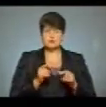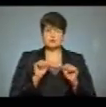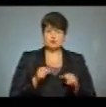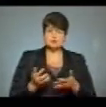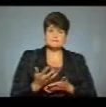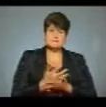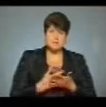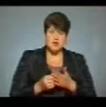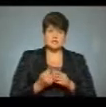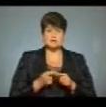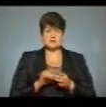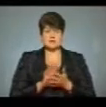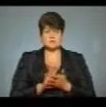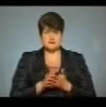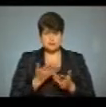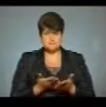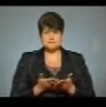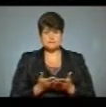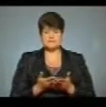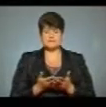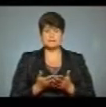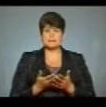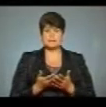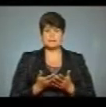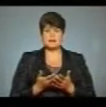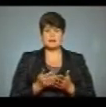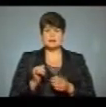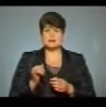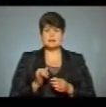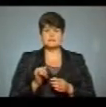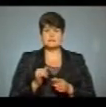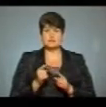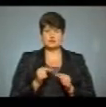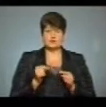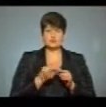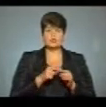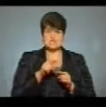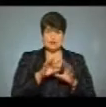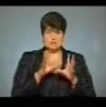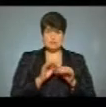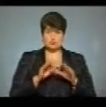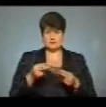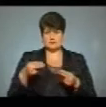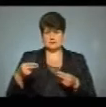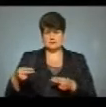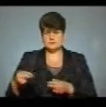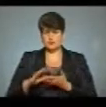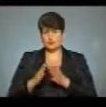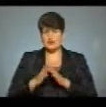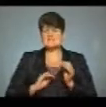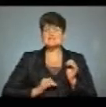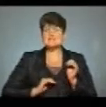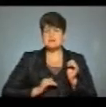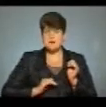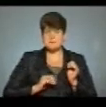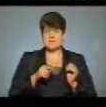збирати цього сміття, яке підлягає повторній переробці. І відповідно до цих об'ємів буде заключатися відповідні договори з фірмами